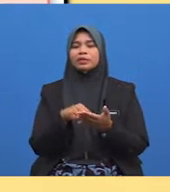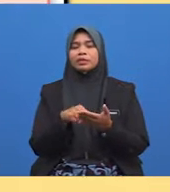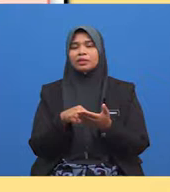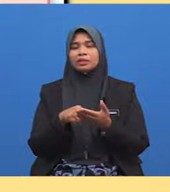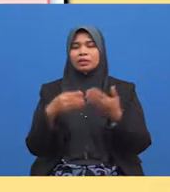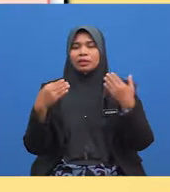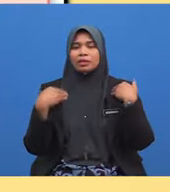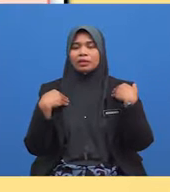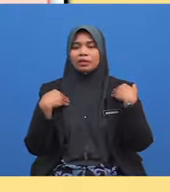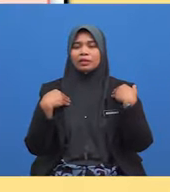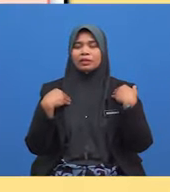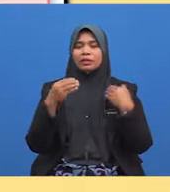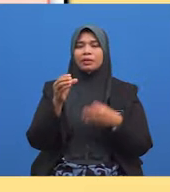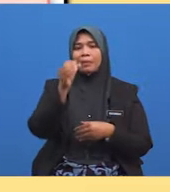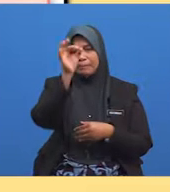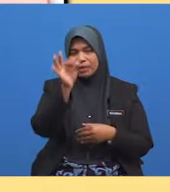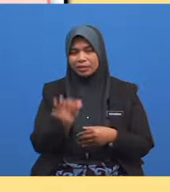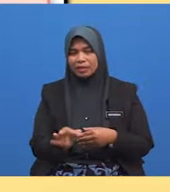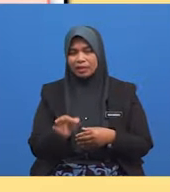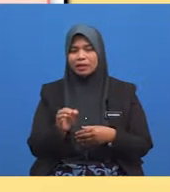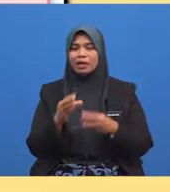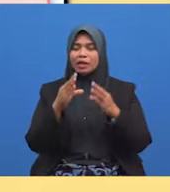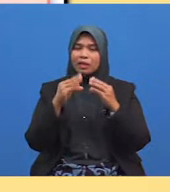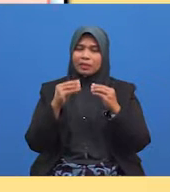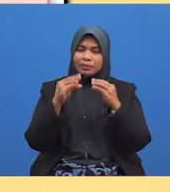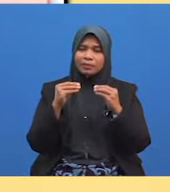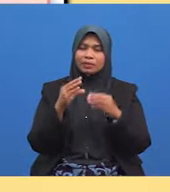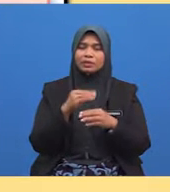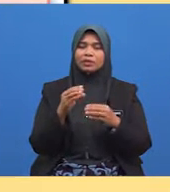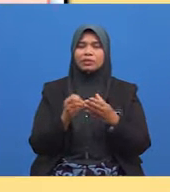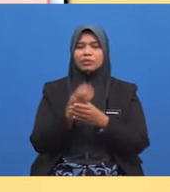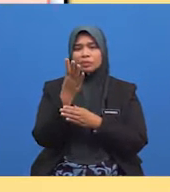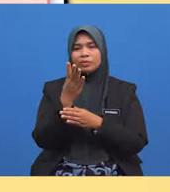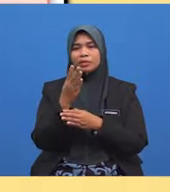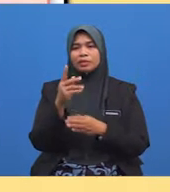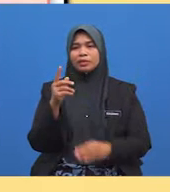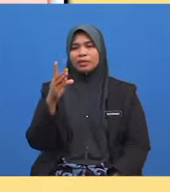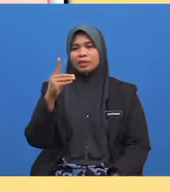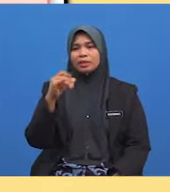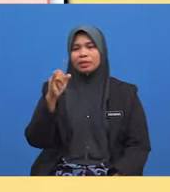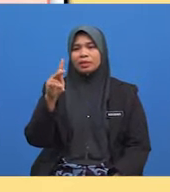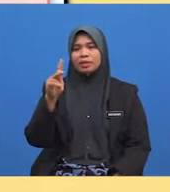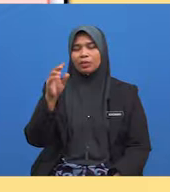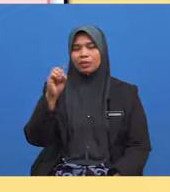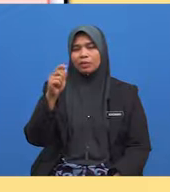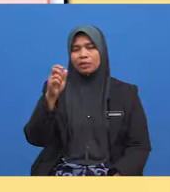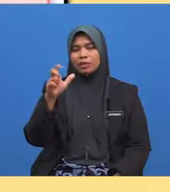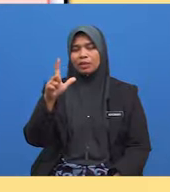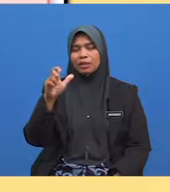Tumbuhan monokotiledon mempunyai batang yang lembut, manakala tumbuhan